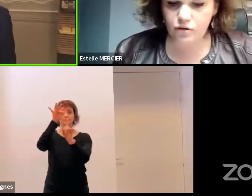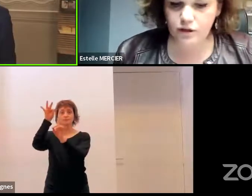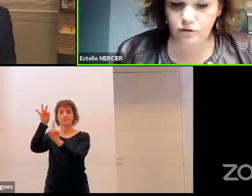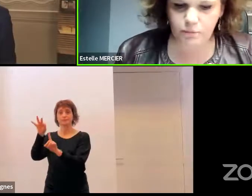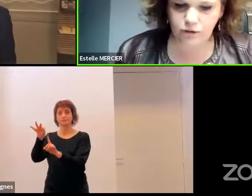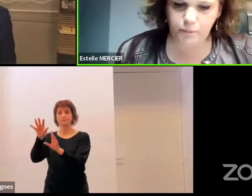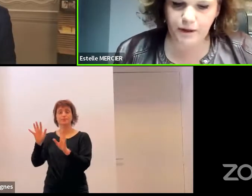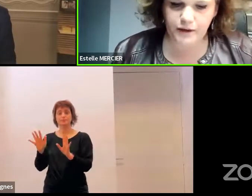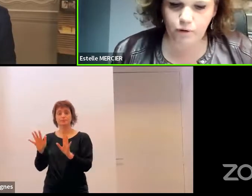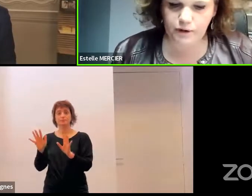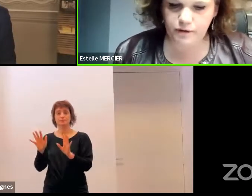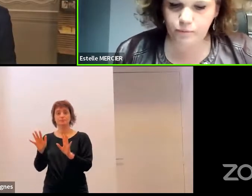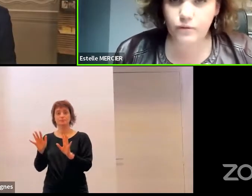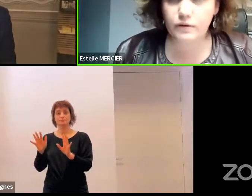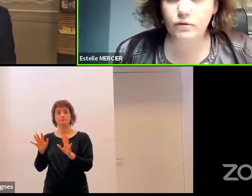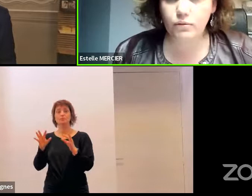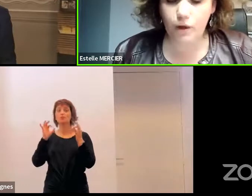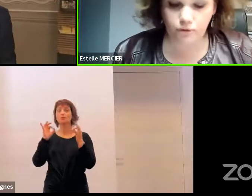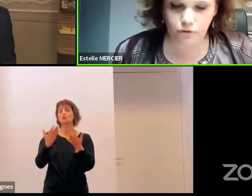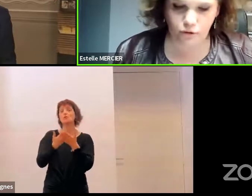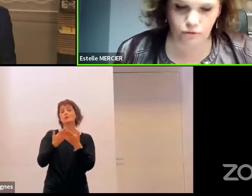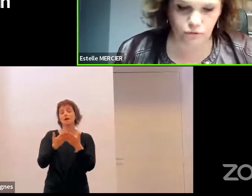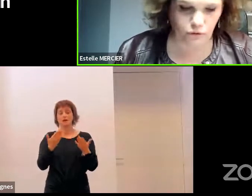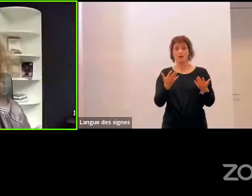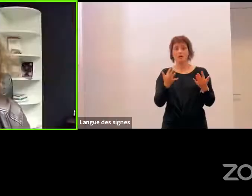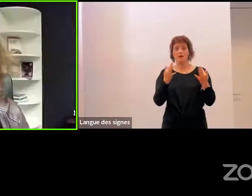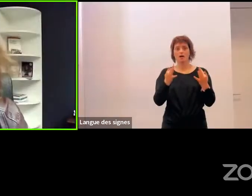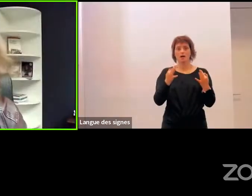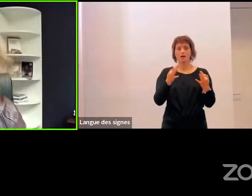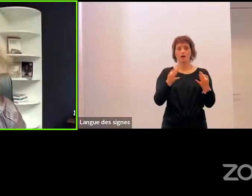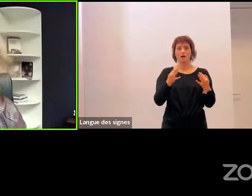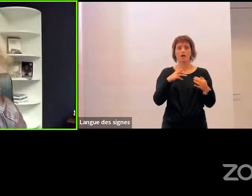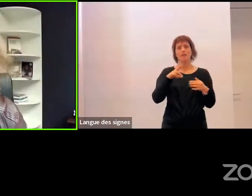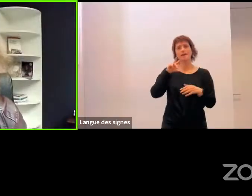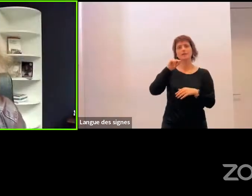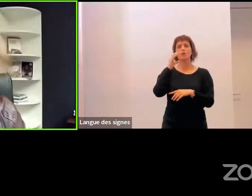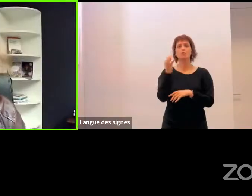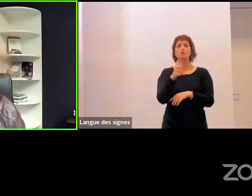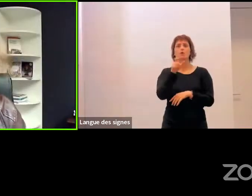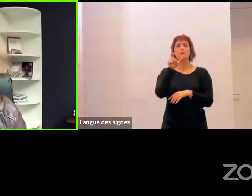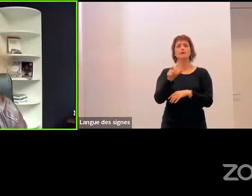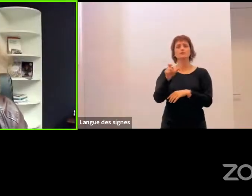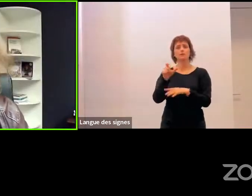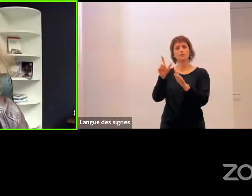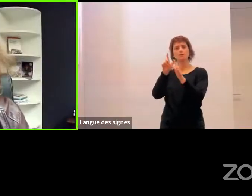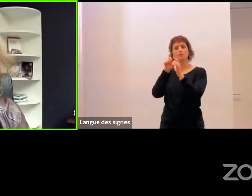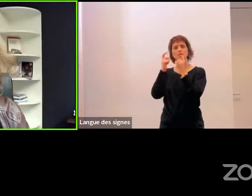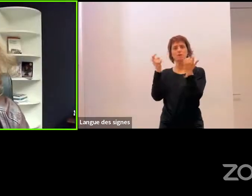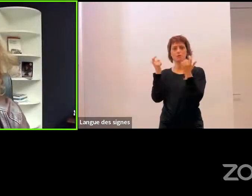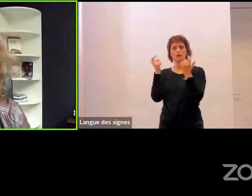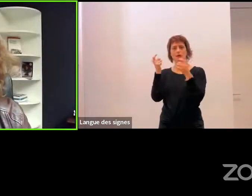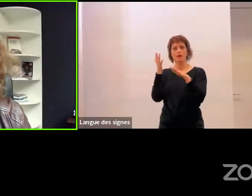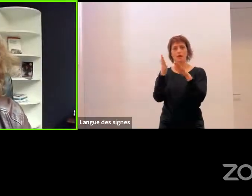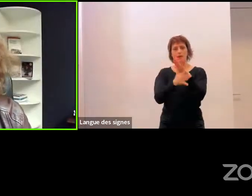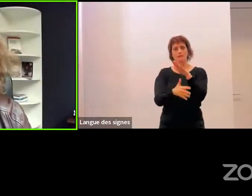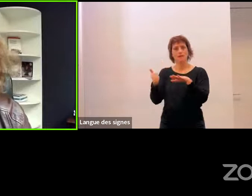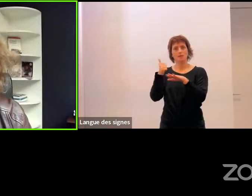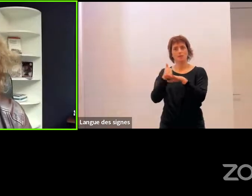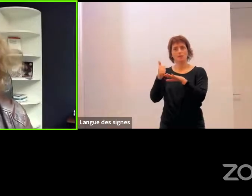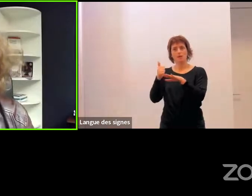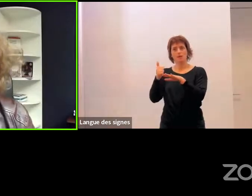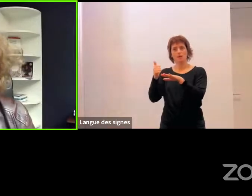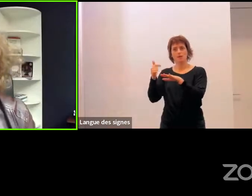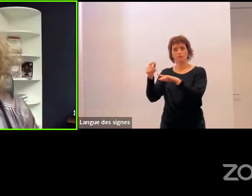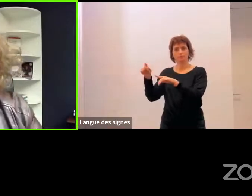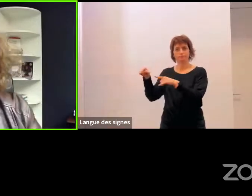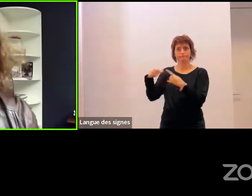Après, il s'agit de mettre partiellement à disposition, à hauteur de 30%, un fonctionnaire titulaire auprès de la ville de Nancy pour exercer les